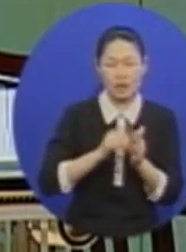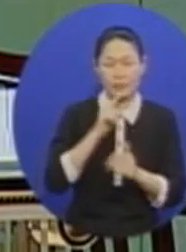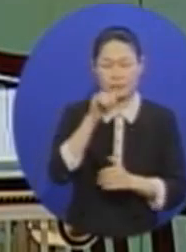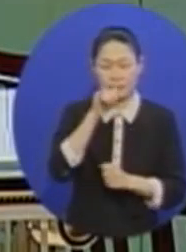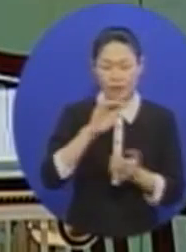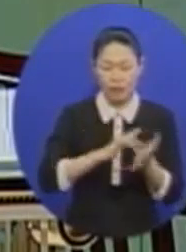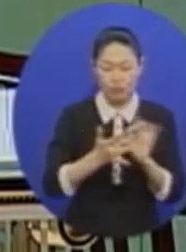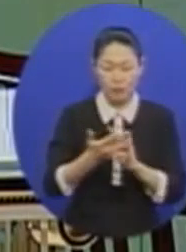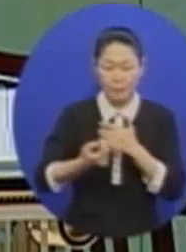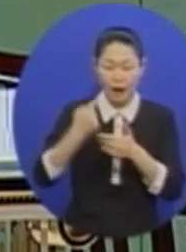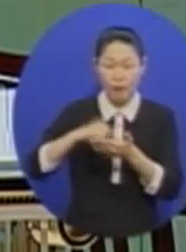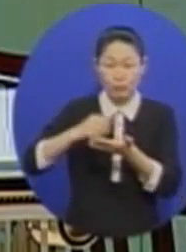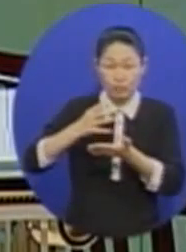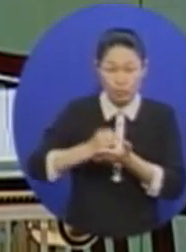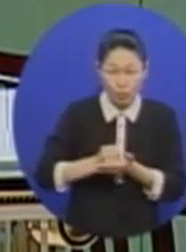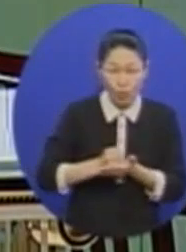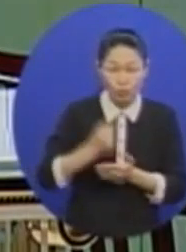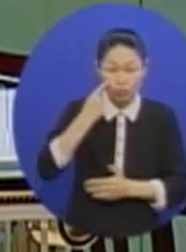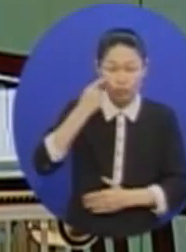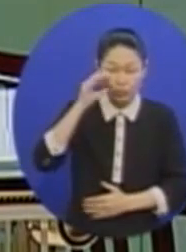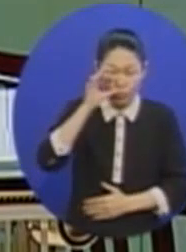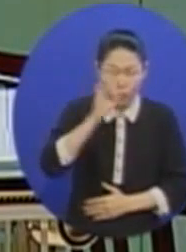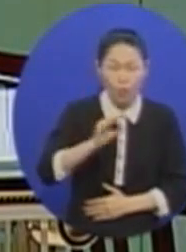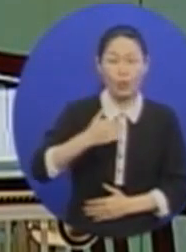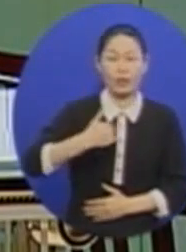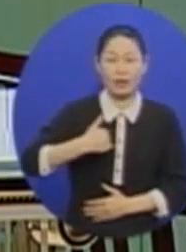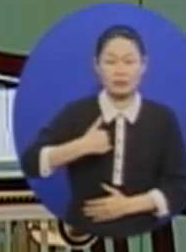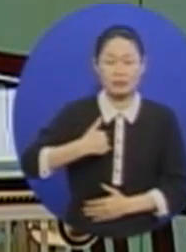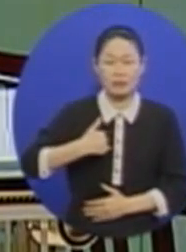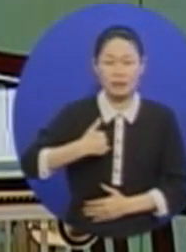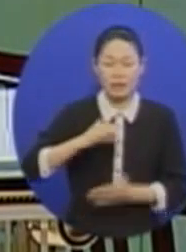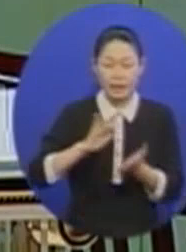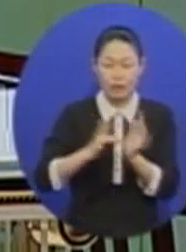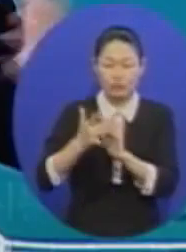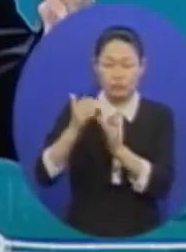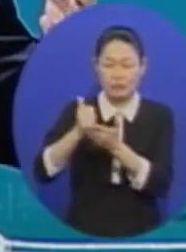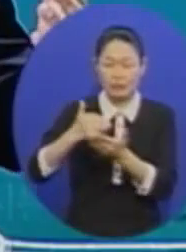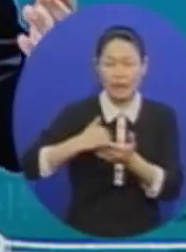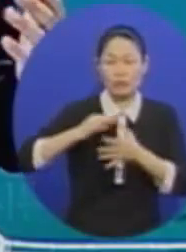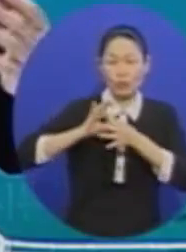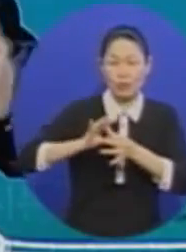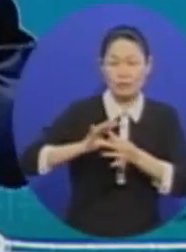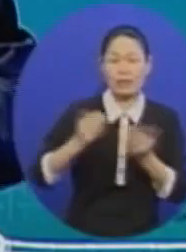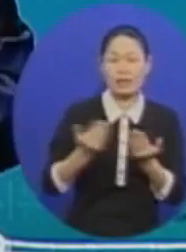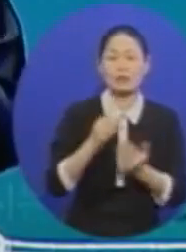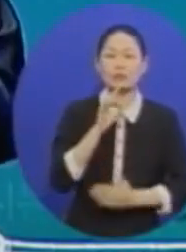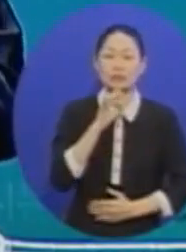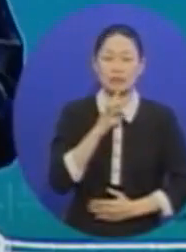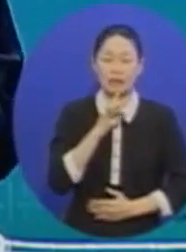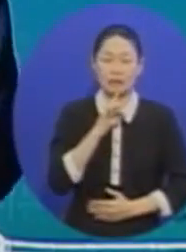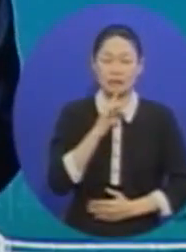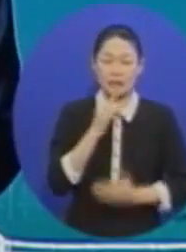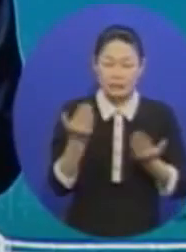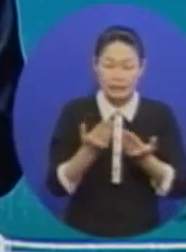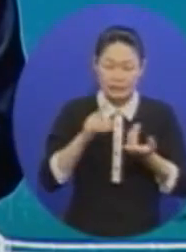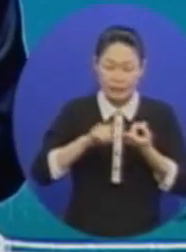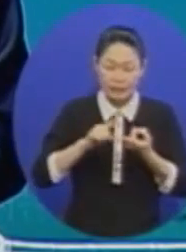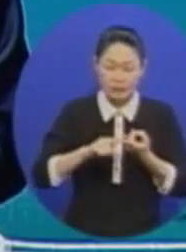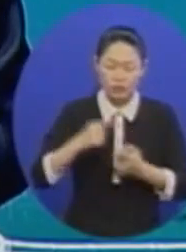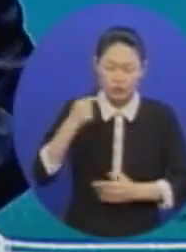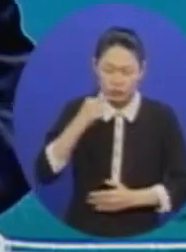예수님의 눈으로 보고 그리고 나는 예수님께서 나를 통해 일 하시는 것 뿐이다 이 사실만 철저